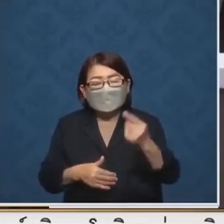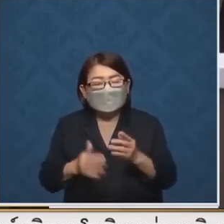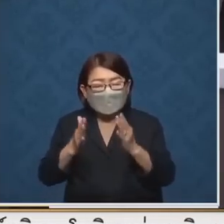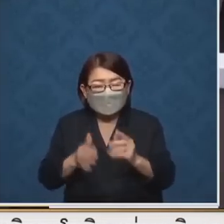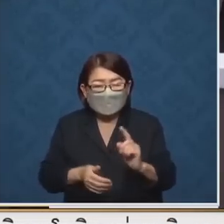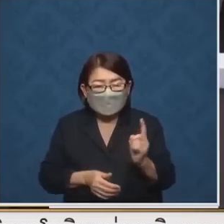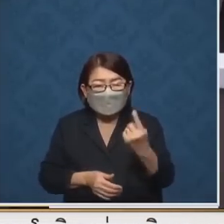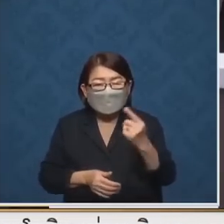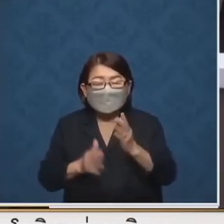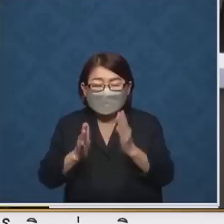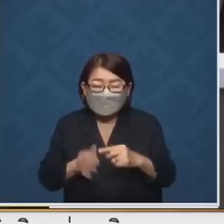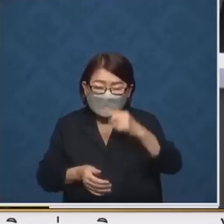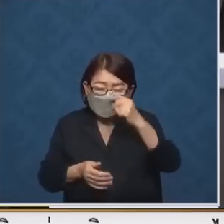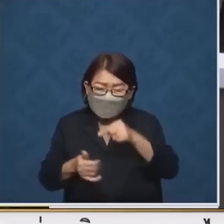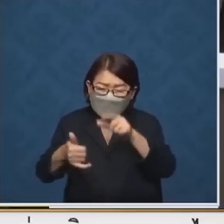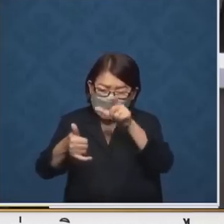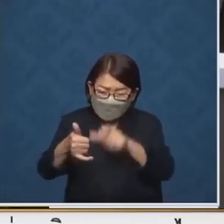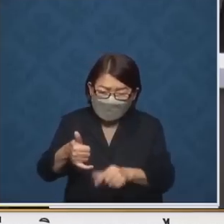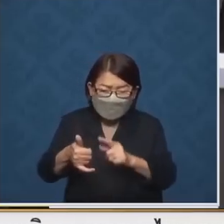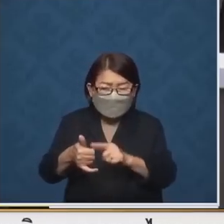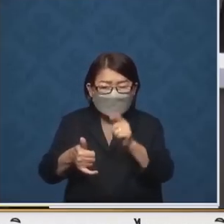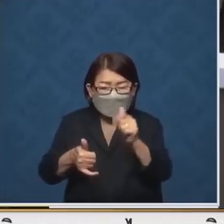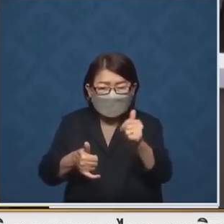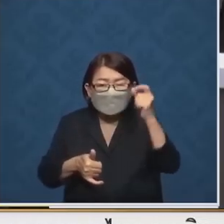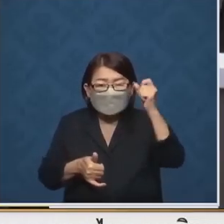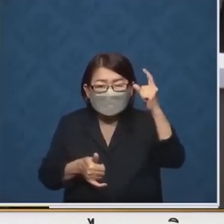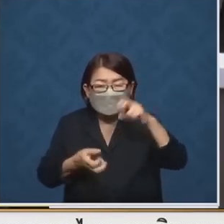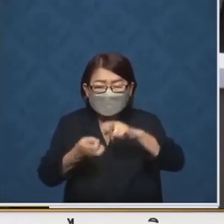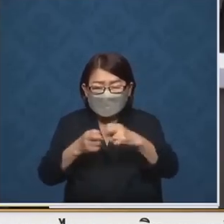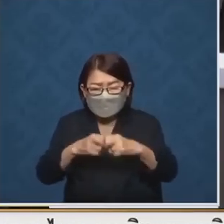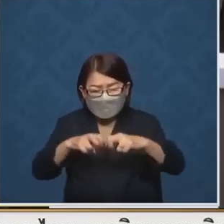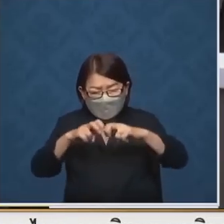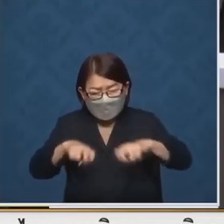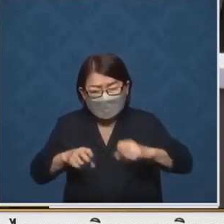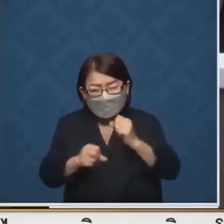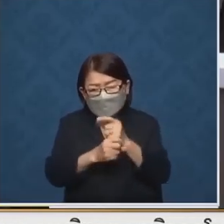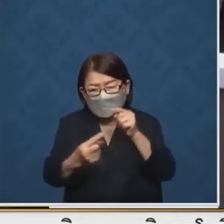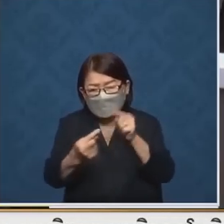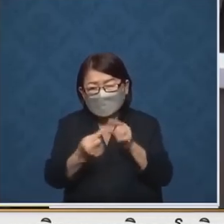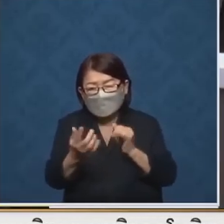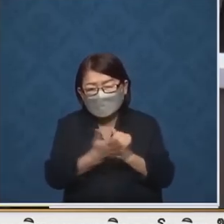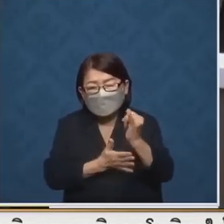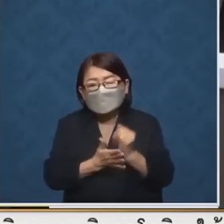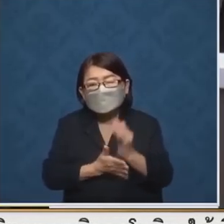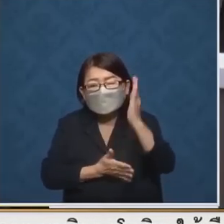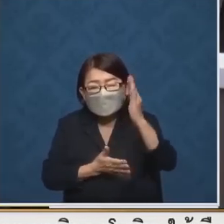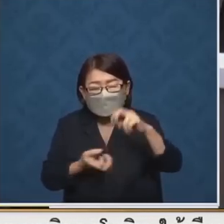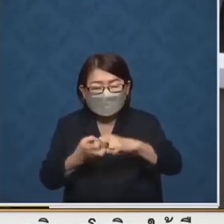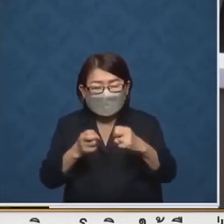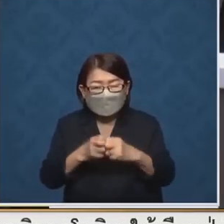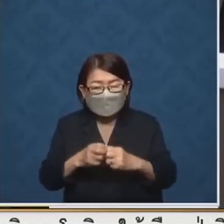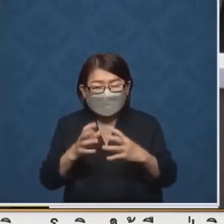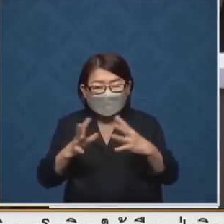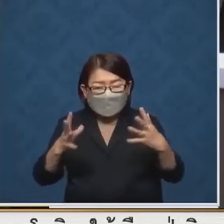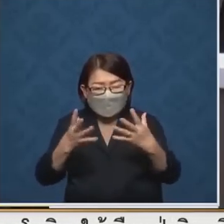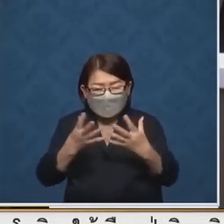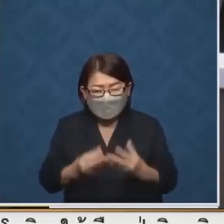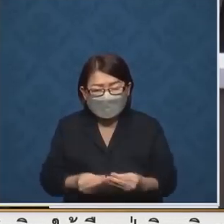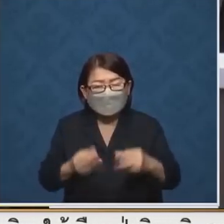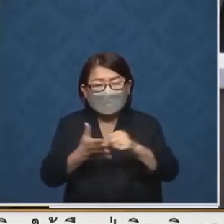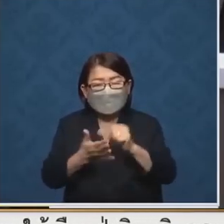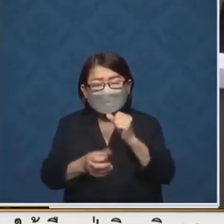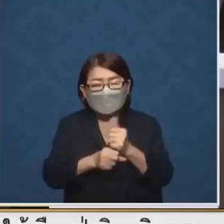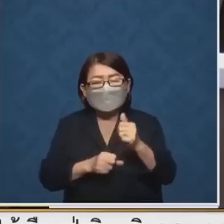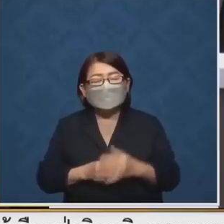ามสามารถเข้าใจปัญหา วิเครปัหาได้ถูกต้องได้มาแก้ไขสถานการณ์ครั ยังไง